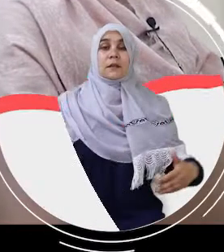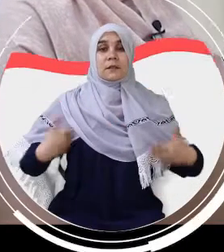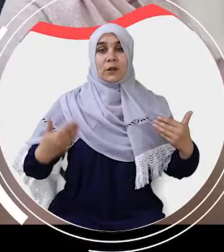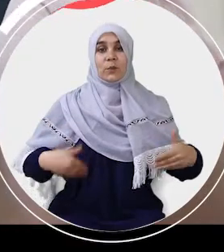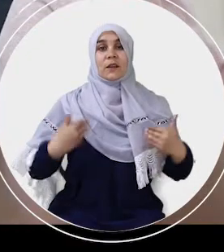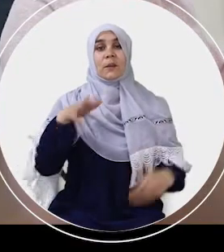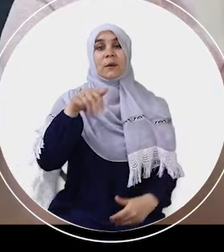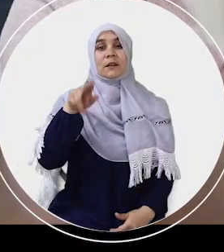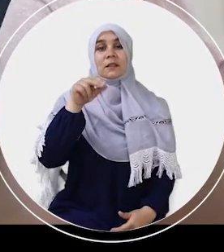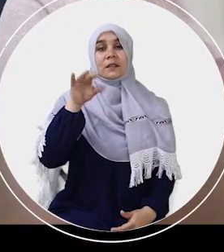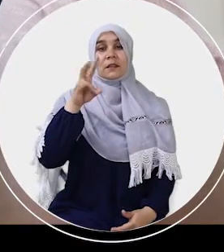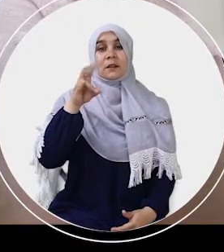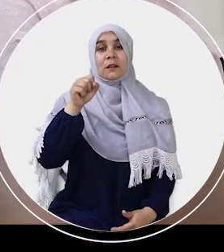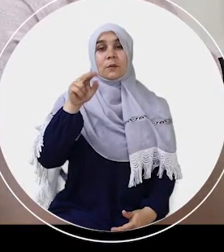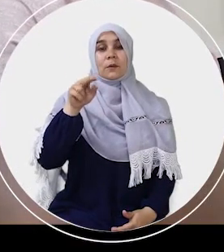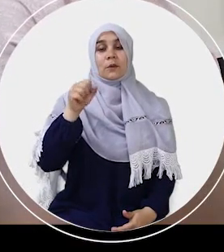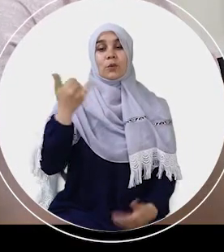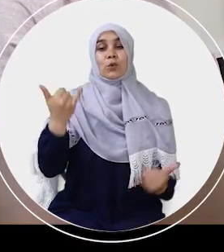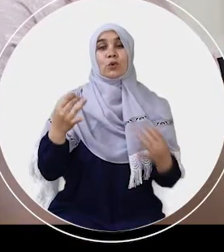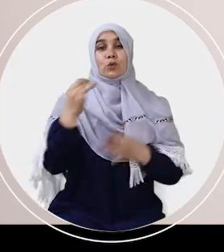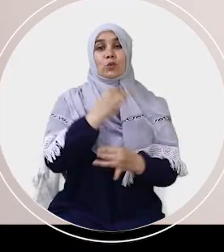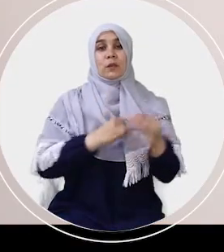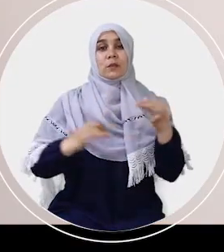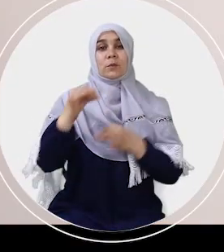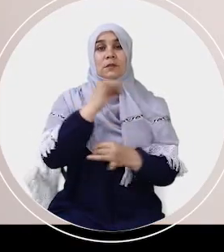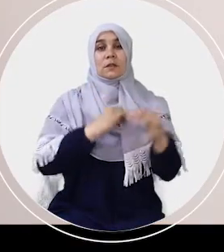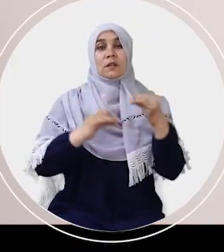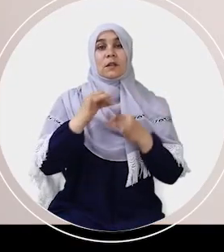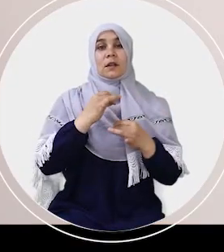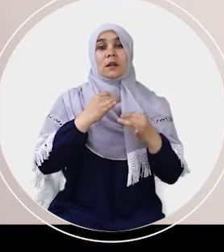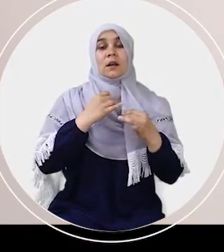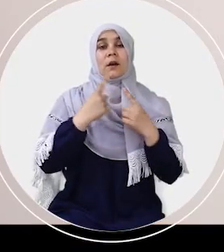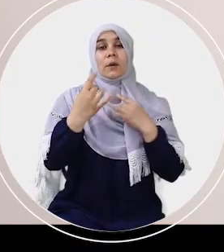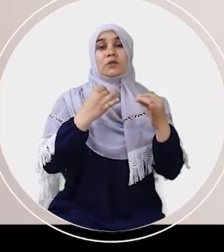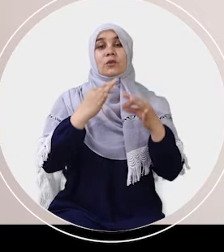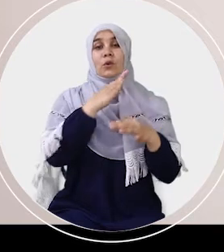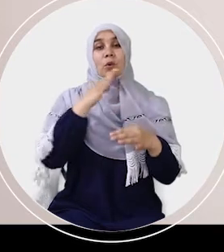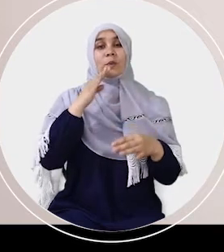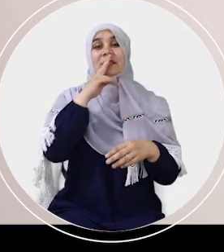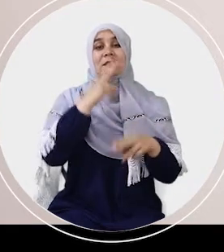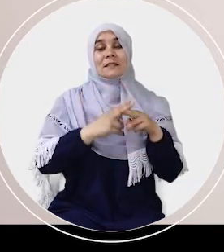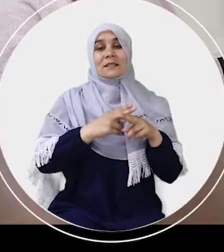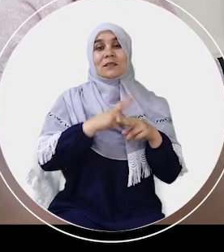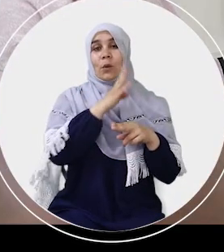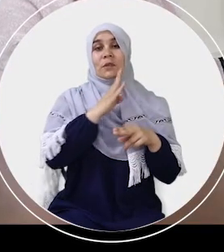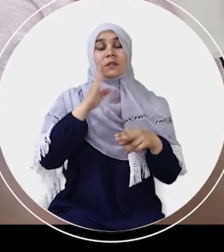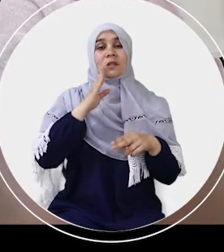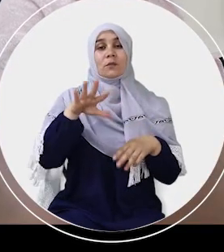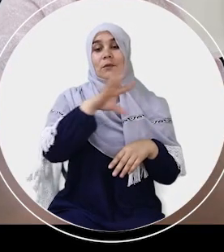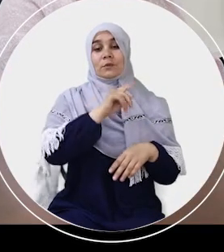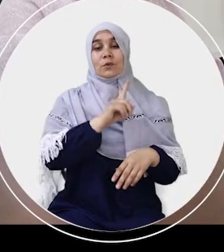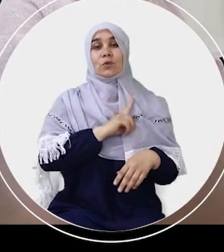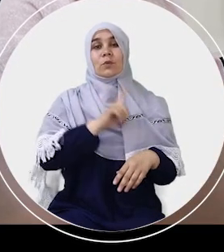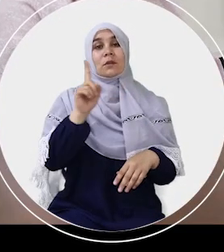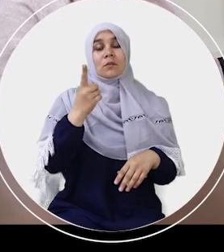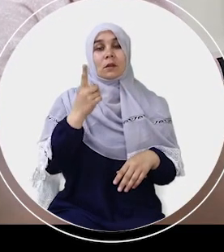Assalomu alaykum, Madina opa. Alaykum assalom. Bugungi suhbatimizni o'ylaymizki, juda ko'p opa-singillarimiz kutib turishibdi.